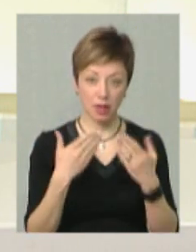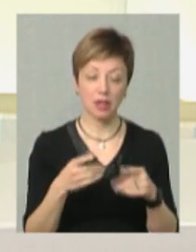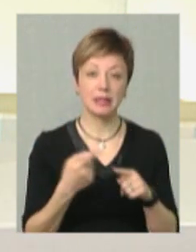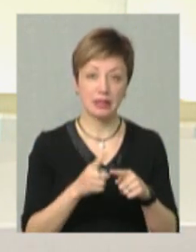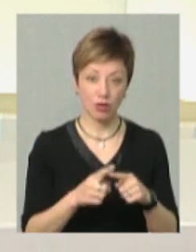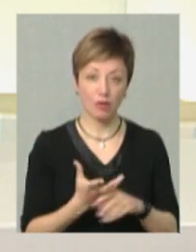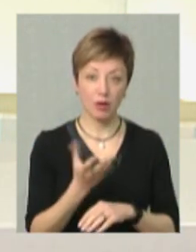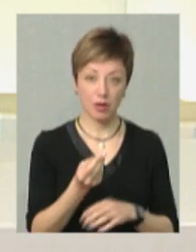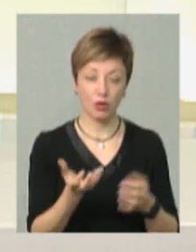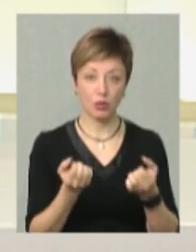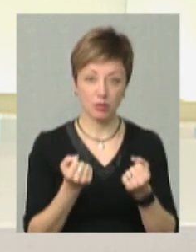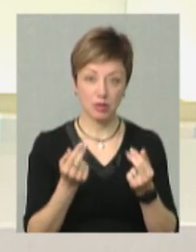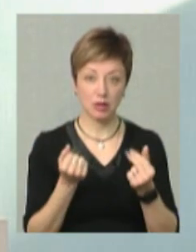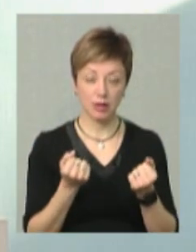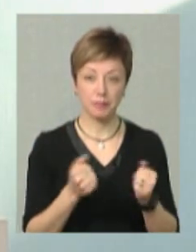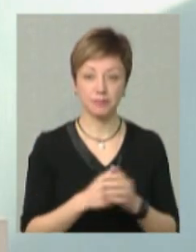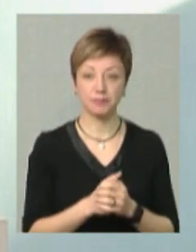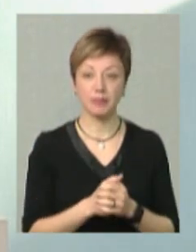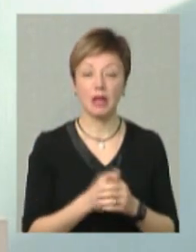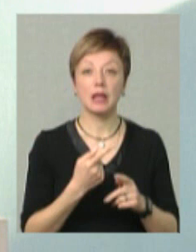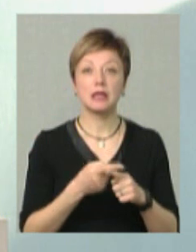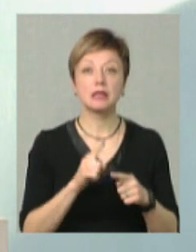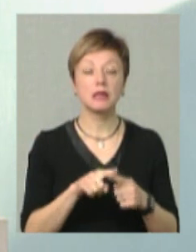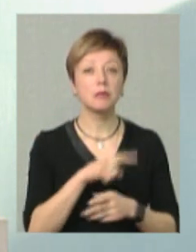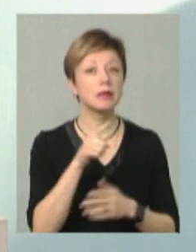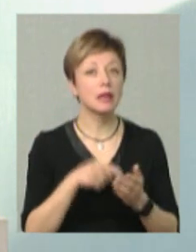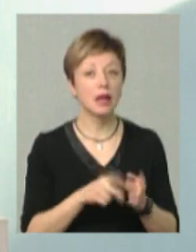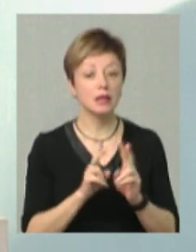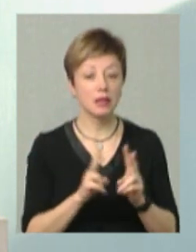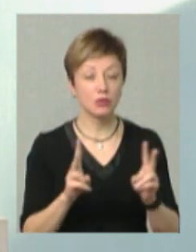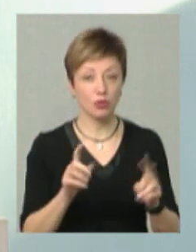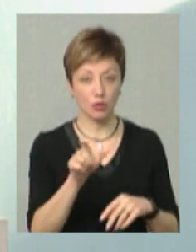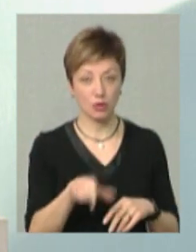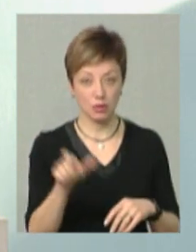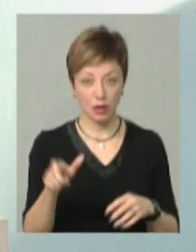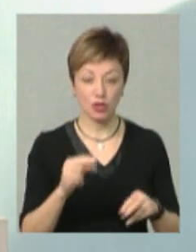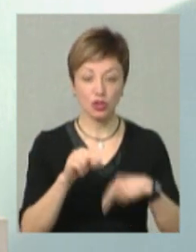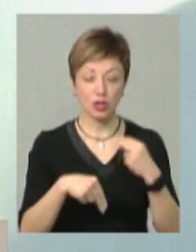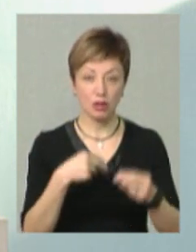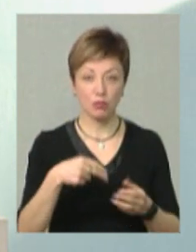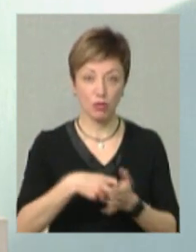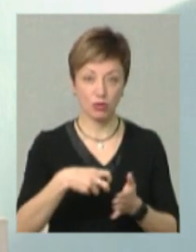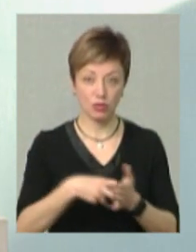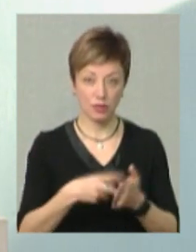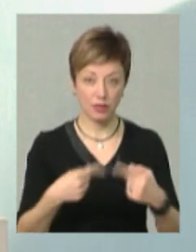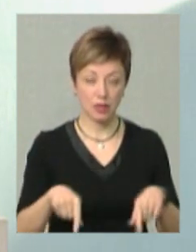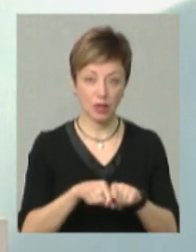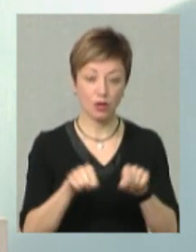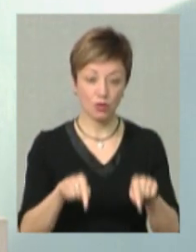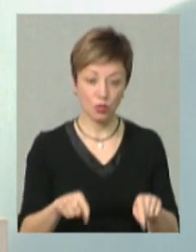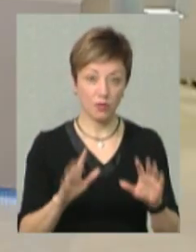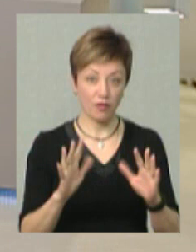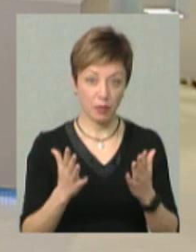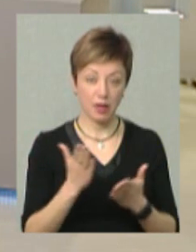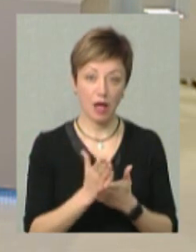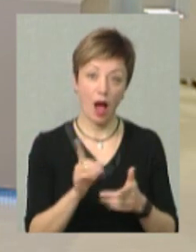цю виплату буде отримувати. Ну так, так, ви вже про це говорили. Це стоїть питання тільки тих осіб, які отримували через поштове відділення. Що тут от в даному